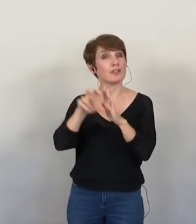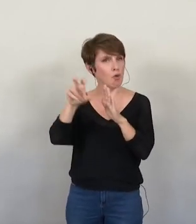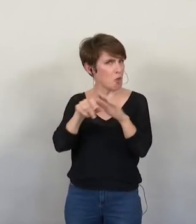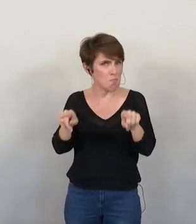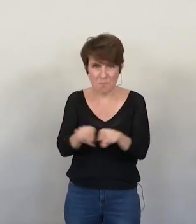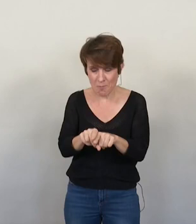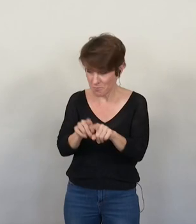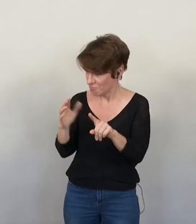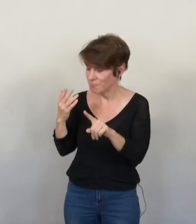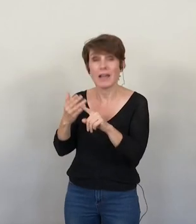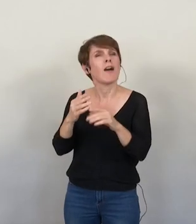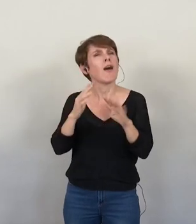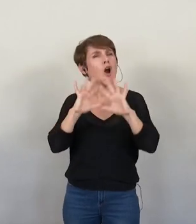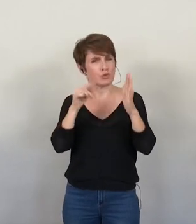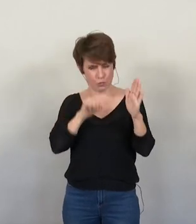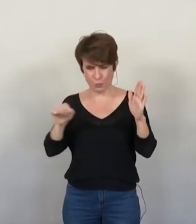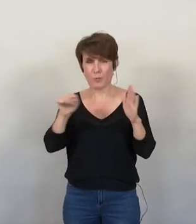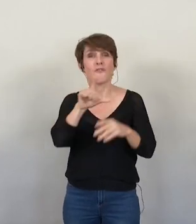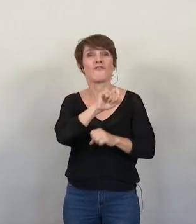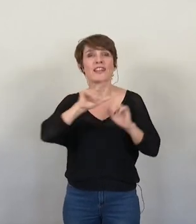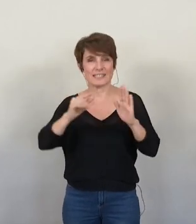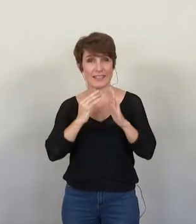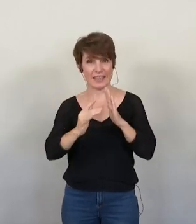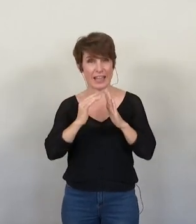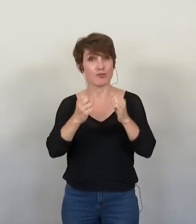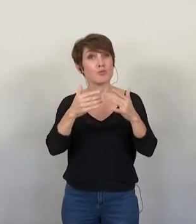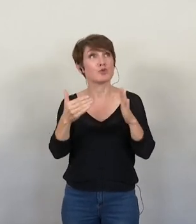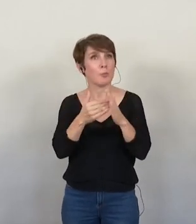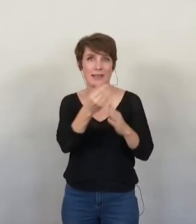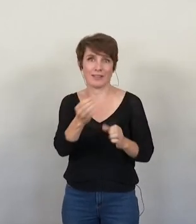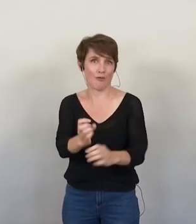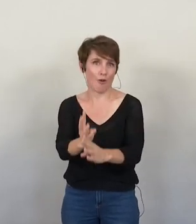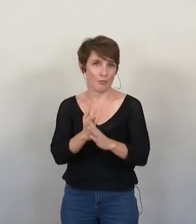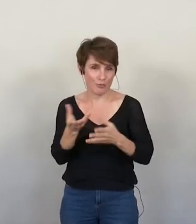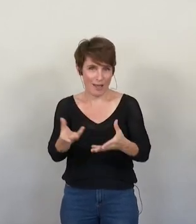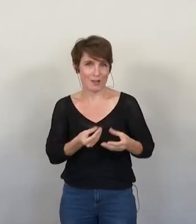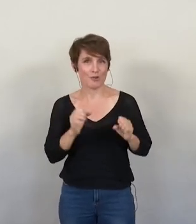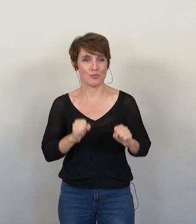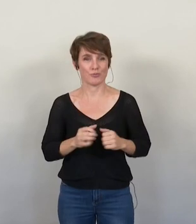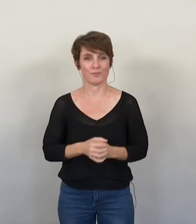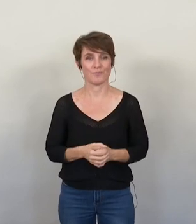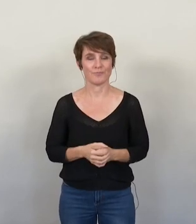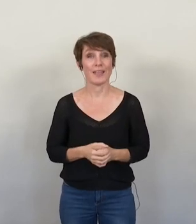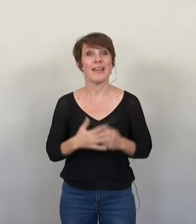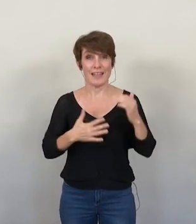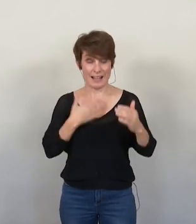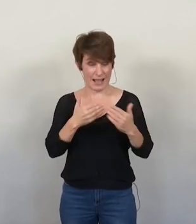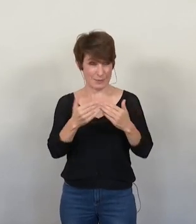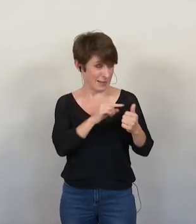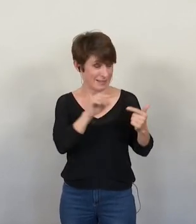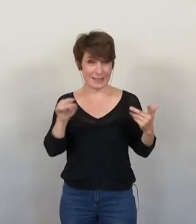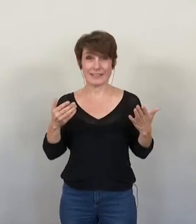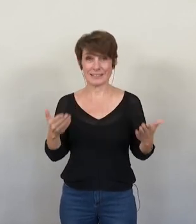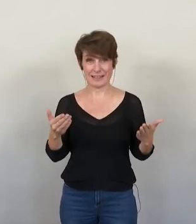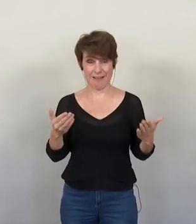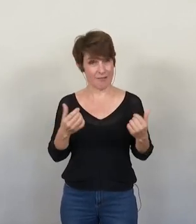c'est 27 crèches he qui accueille des milliers d'enfants chaque année ces métiers euh assurent la continuité du